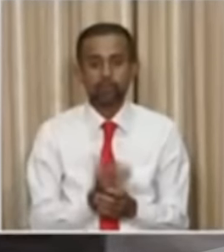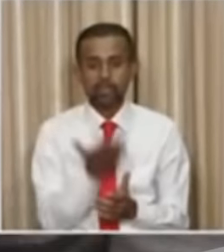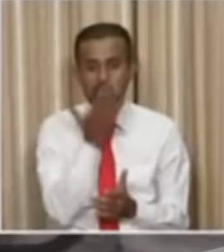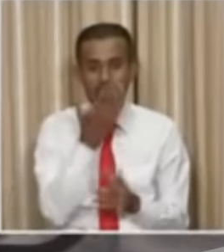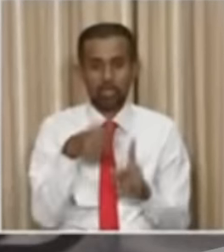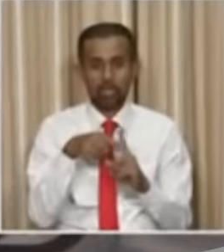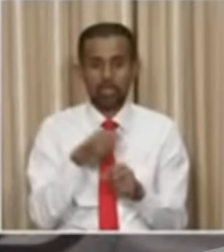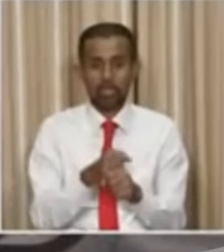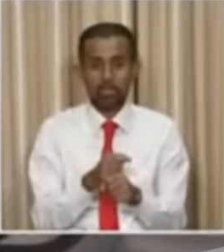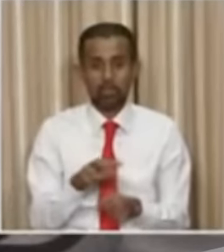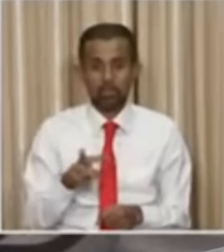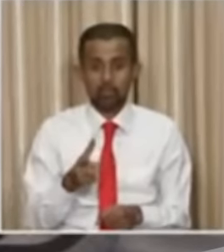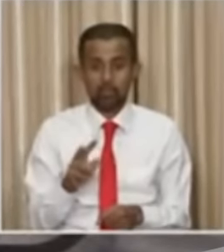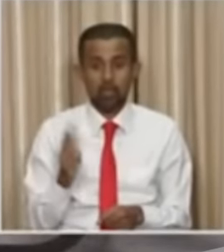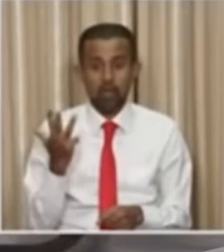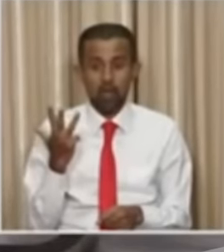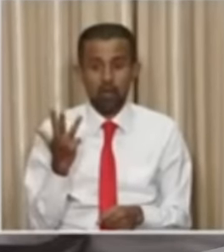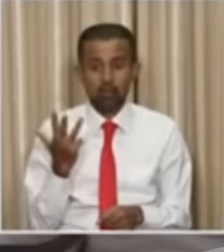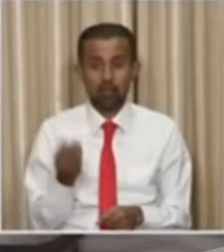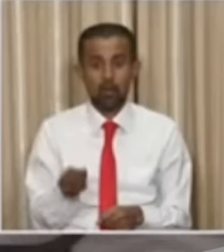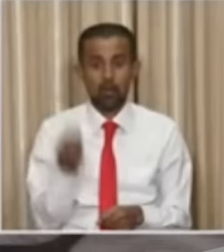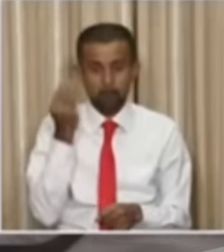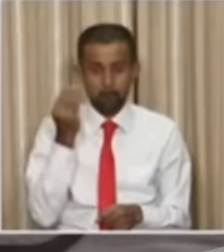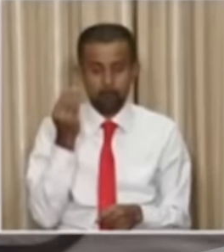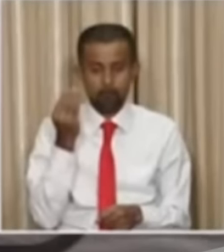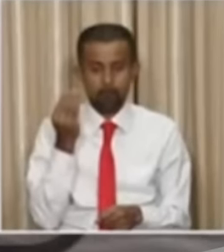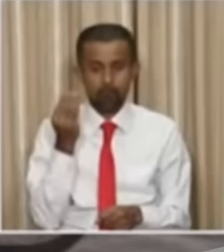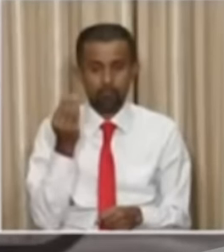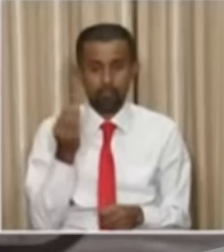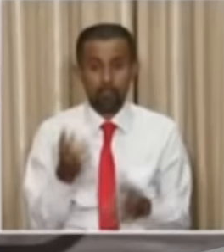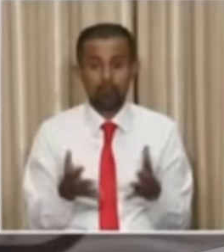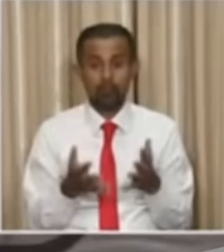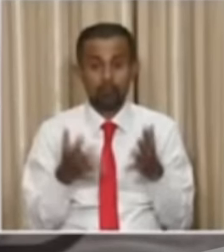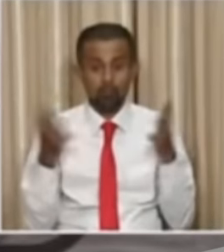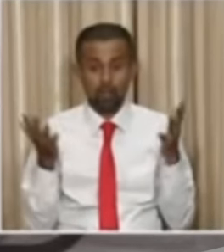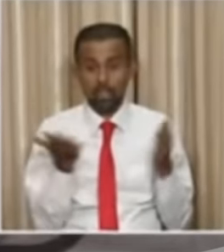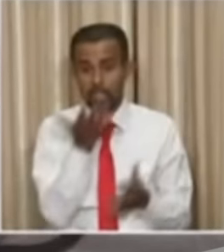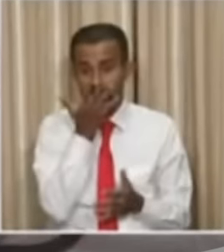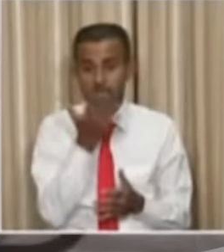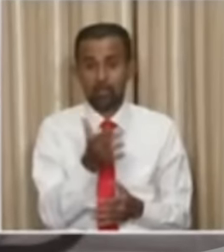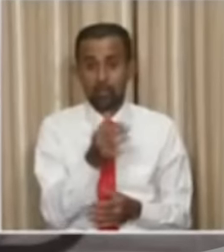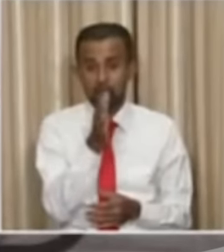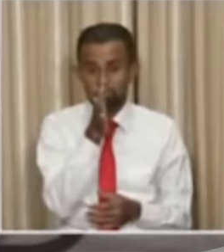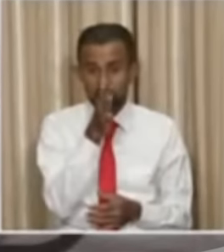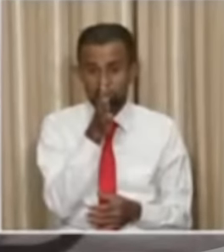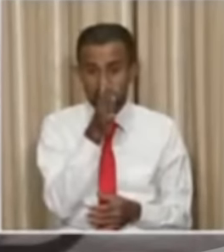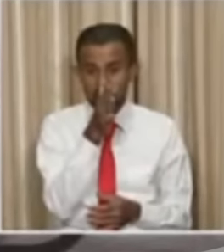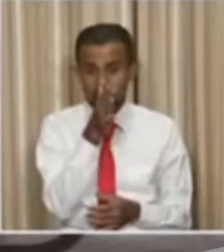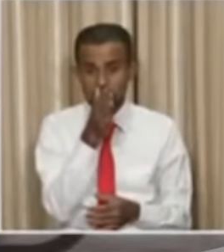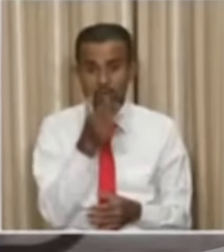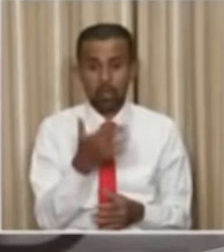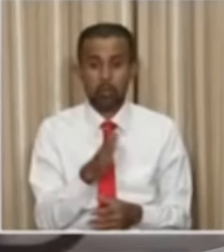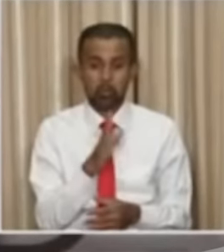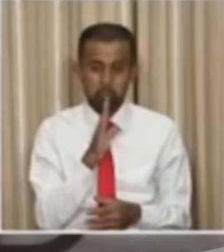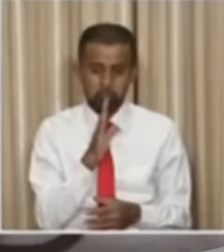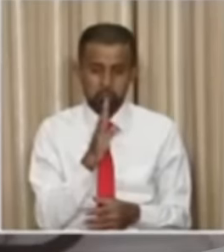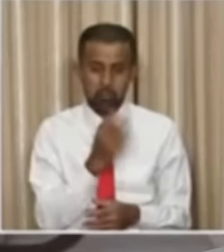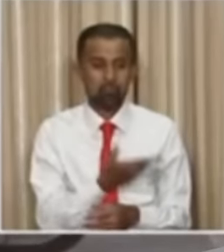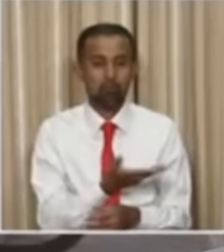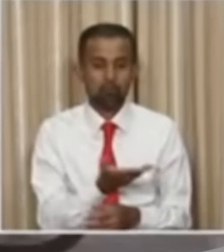එක රුපියල් 290ට නැග්ගේ මේ මහා පරිමාණ සීනිබදු වංචාවේ පව් තමයි මේ රටේ ජනතාව